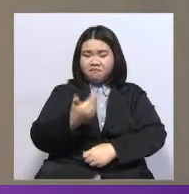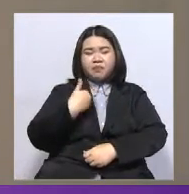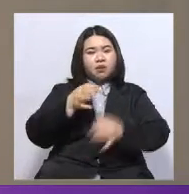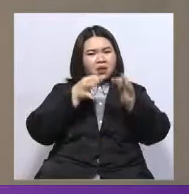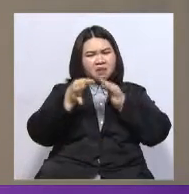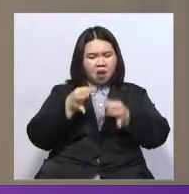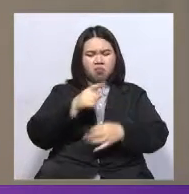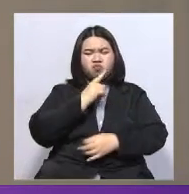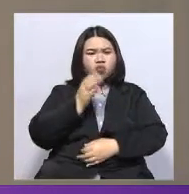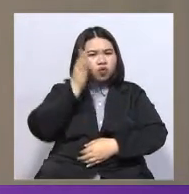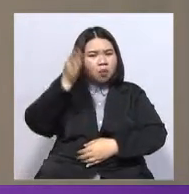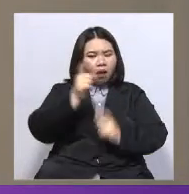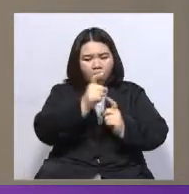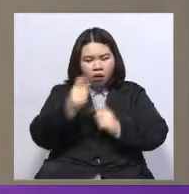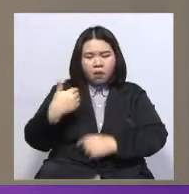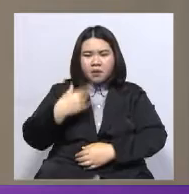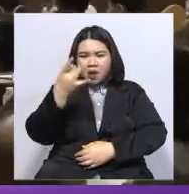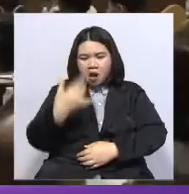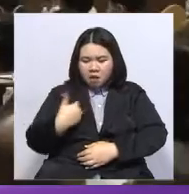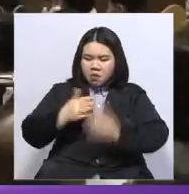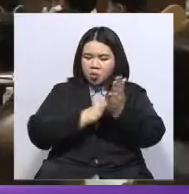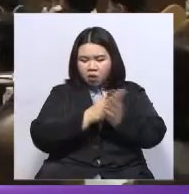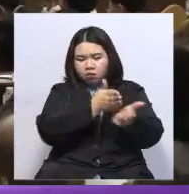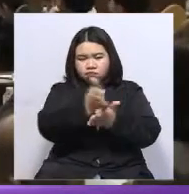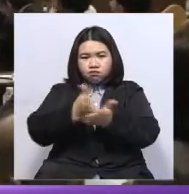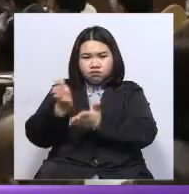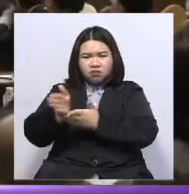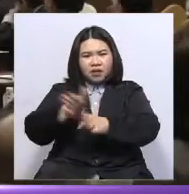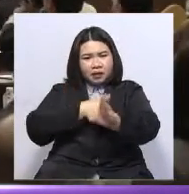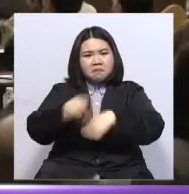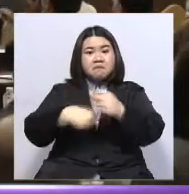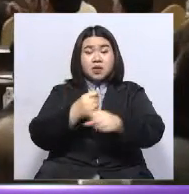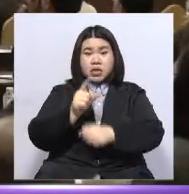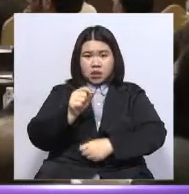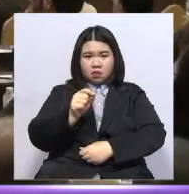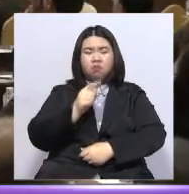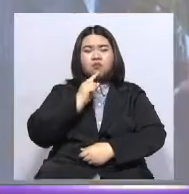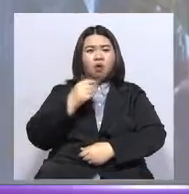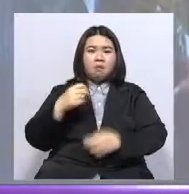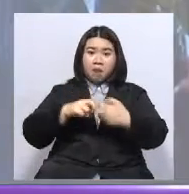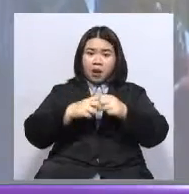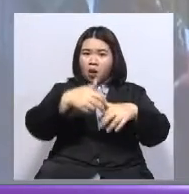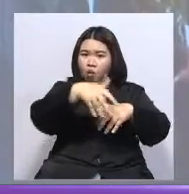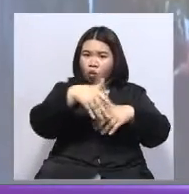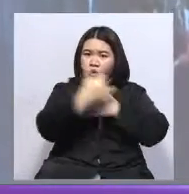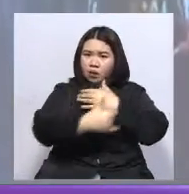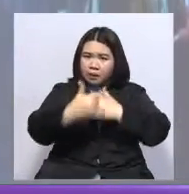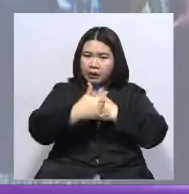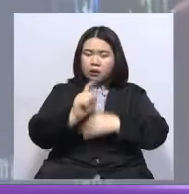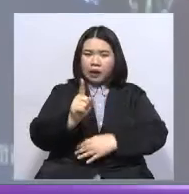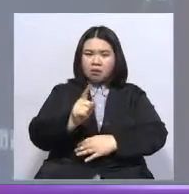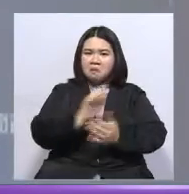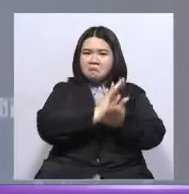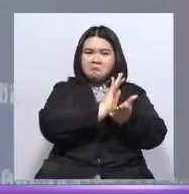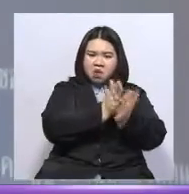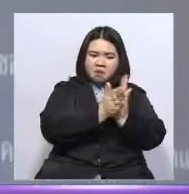ความเสี่ยงที่ไทยต้องเผชิญกับความท้าทายหลายด้านในอีก20ปีข้างหน้าทั้งสถานการณ์ภายนอกประเทศเช่นการเปลี่ยนแปลงอย่างก้